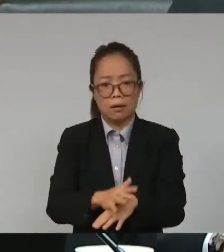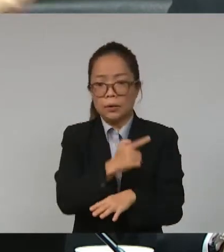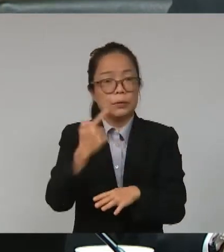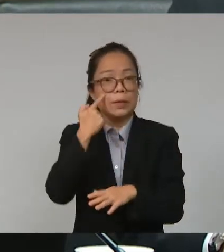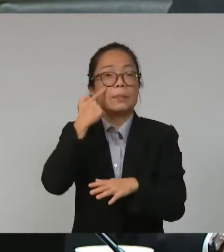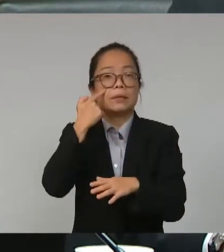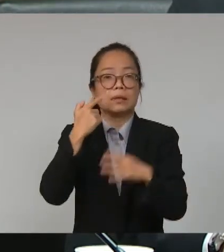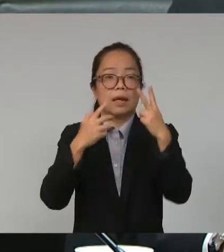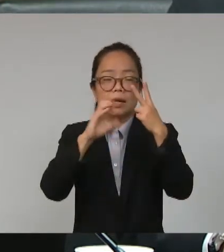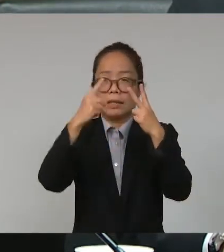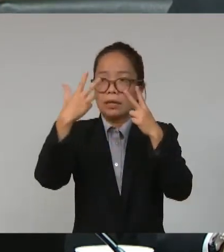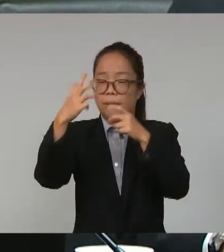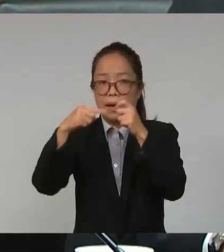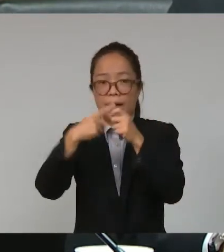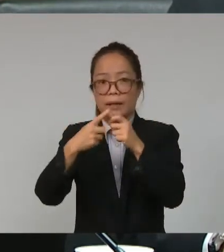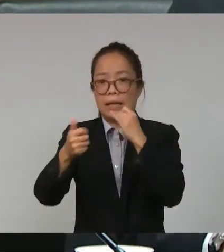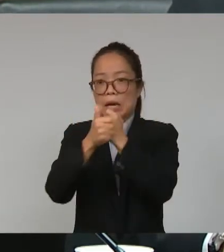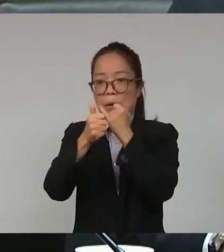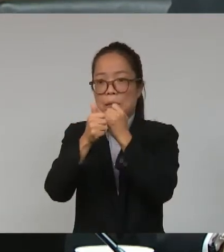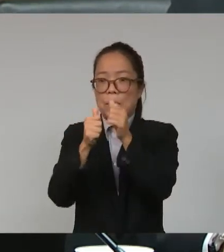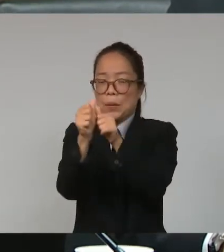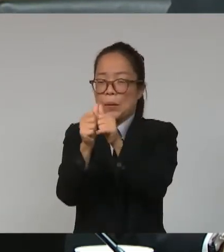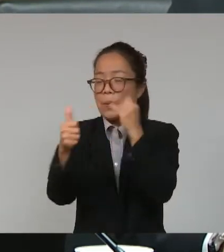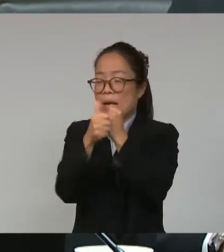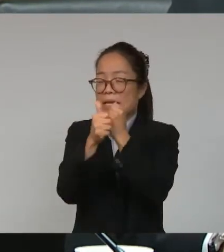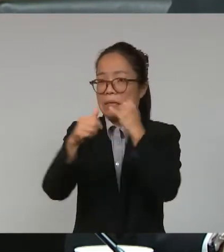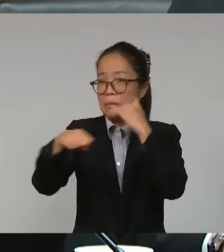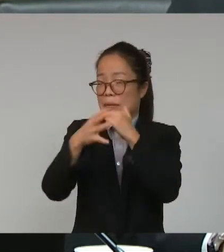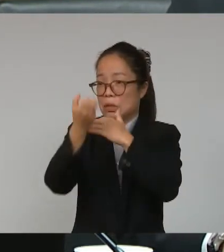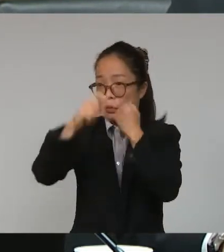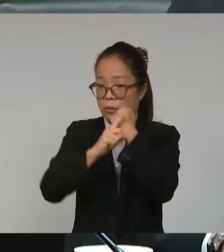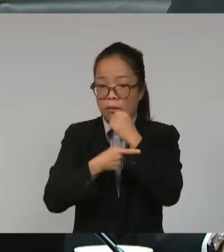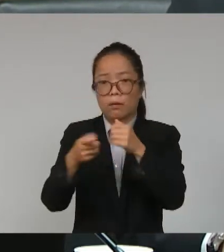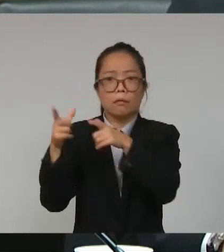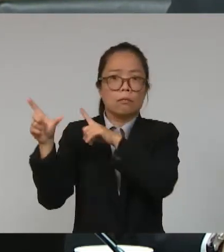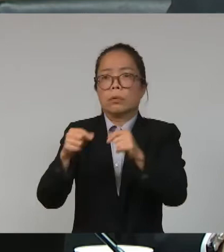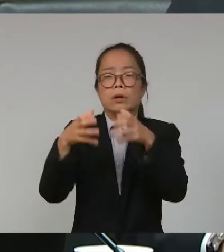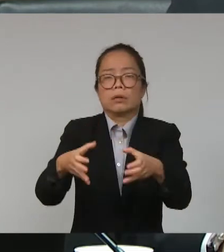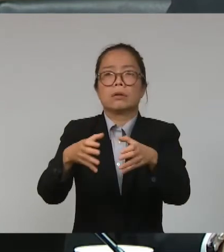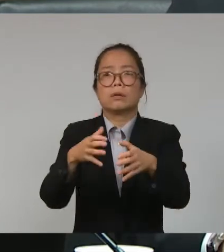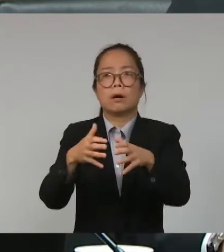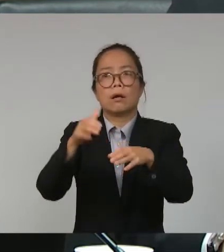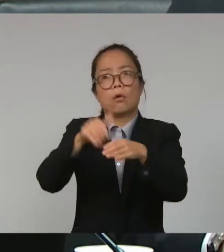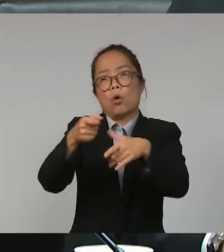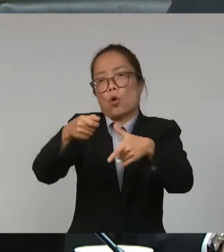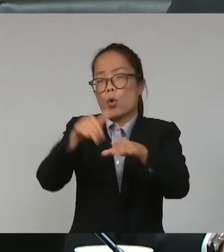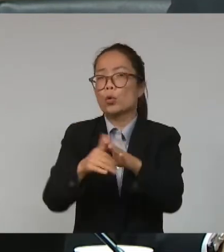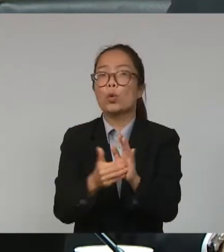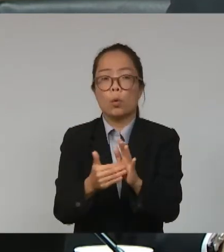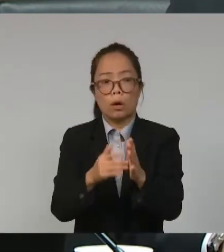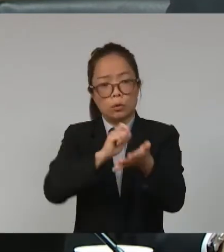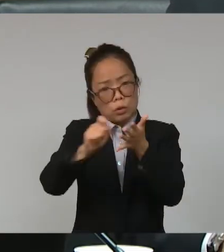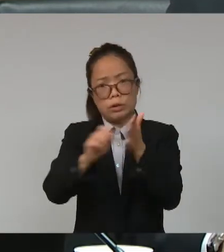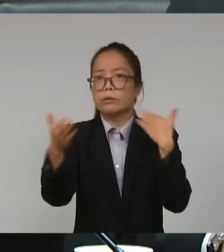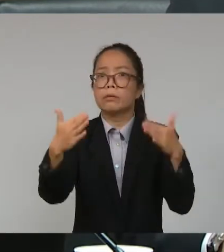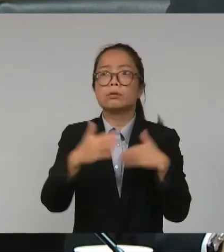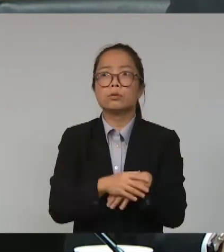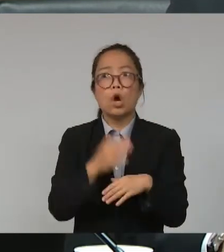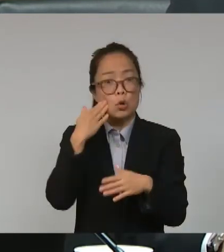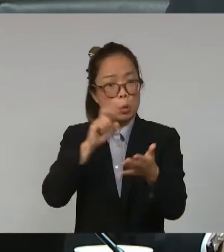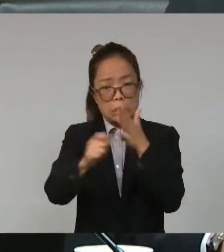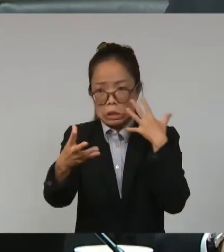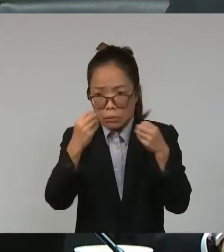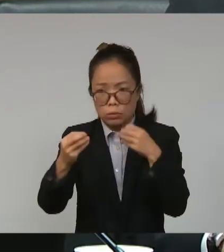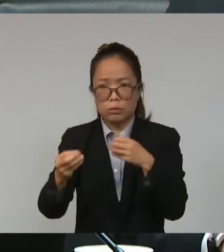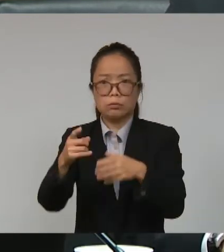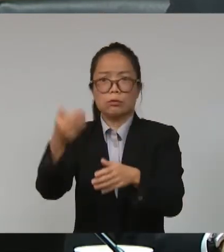是2018年的婚姻平权的实案，都是这样来办的。好，那显见呢，这个文意非常清楚啊，不然贵会也